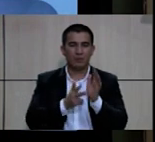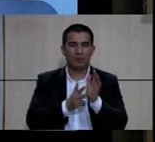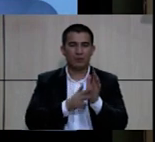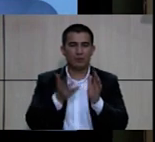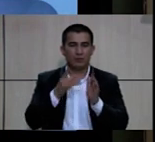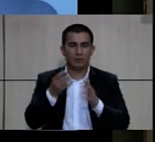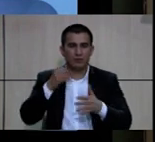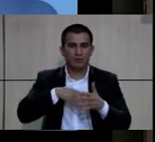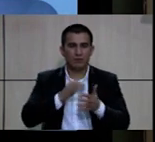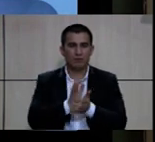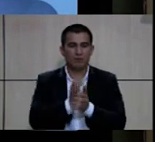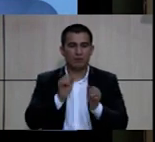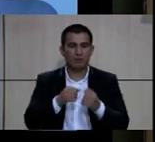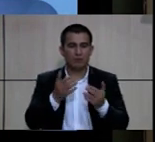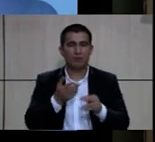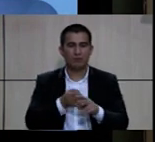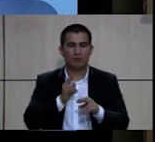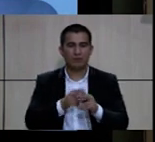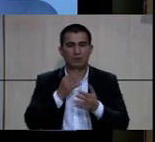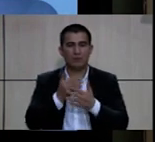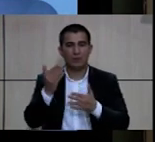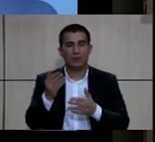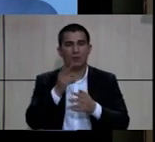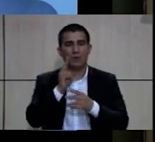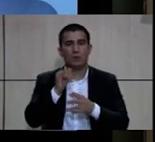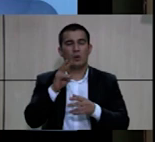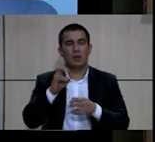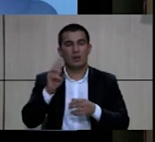joylashadi. Koalaniki esa bittadan joylashadi.